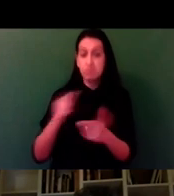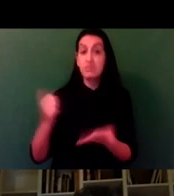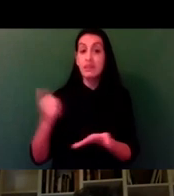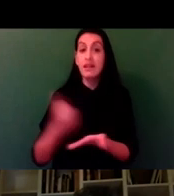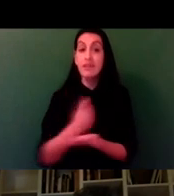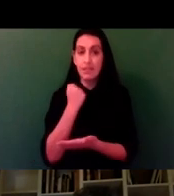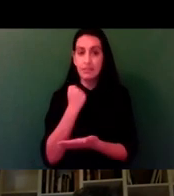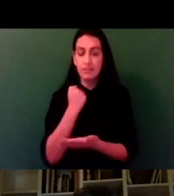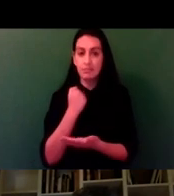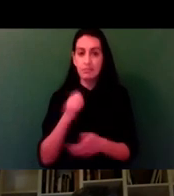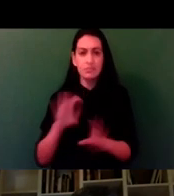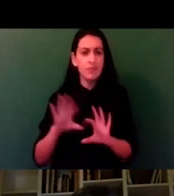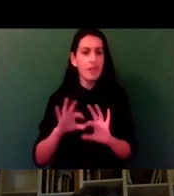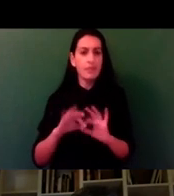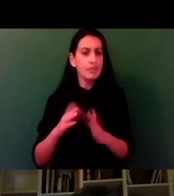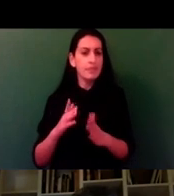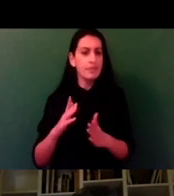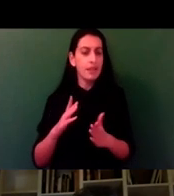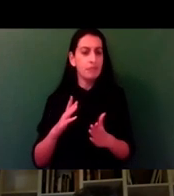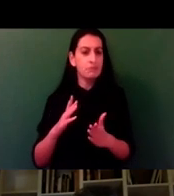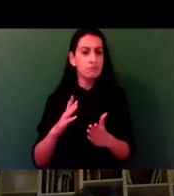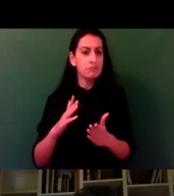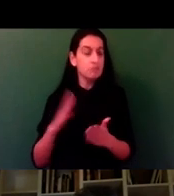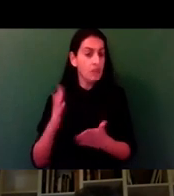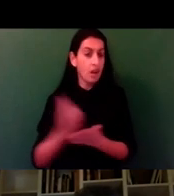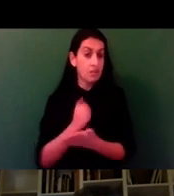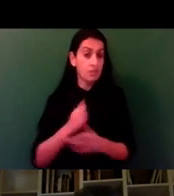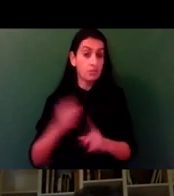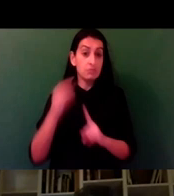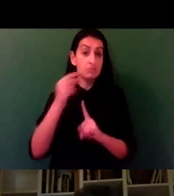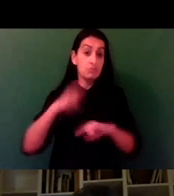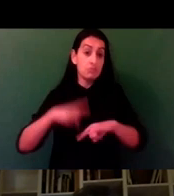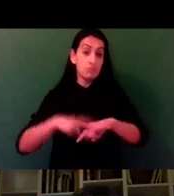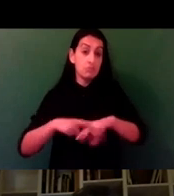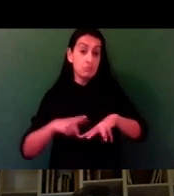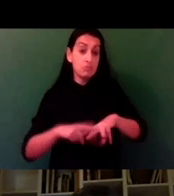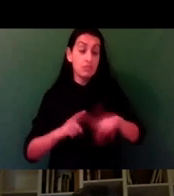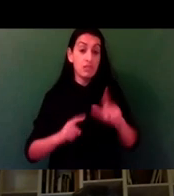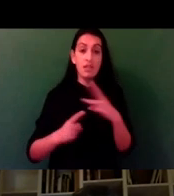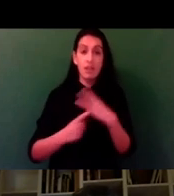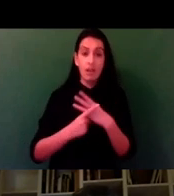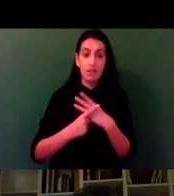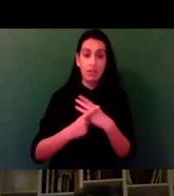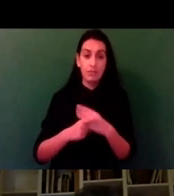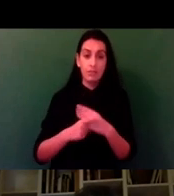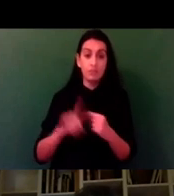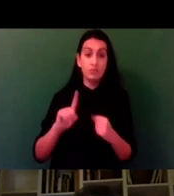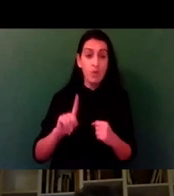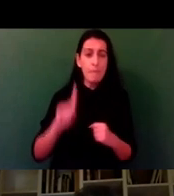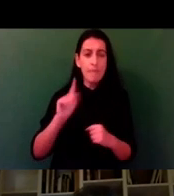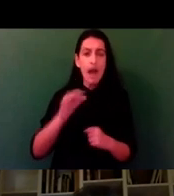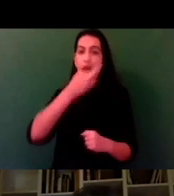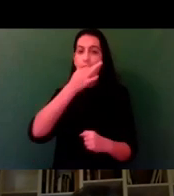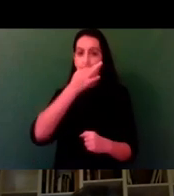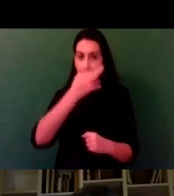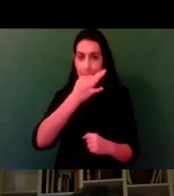ya da büyüklükle ölçülebilir bir şey değildir. O zaman demek ki bir hakemlik mekanizmasına zaten ihtiyaç var. Bu da BİMTAŞ'a